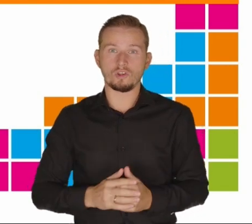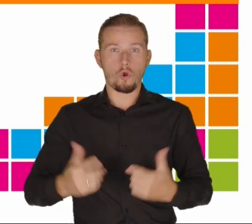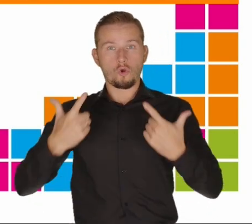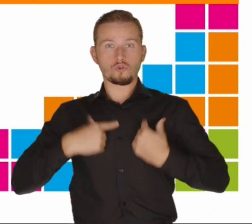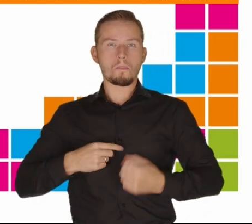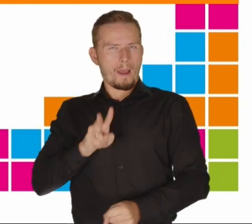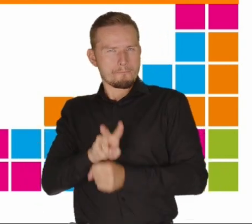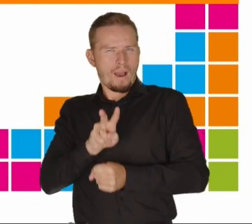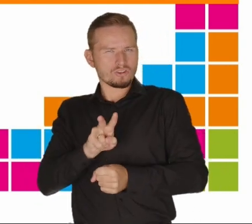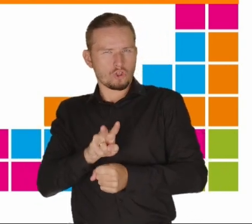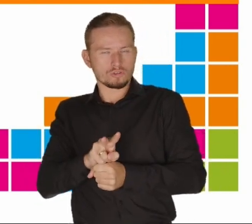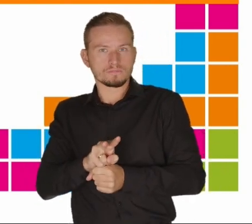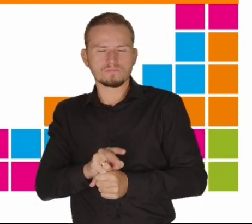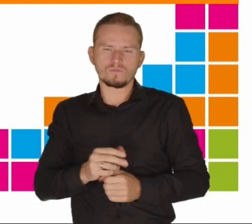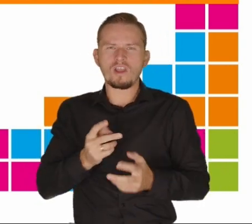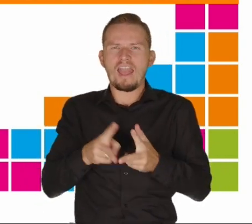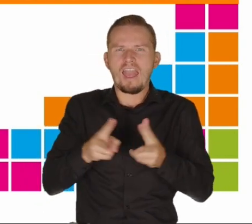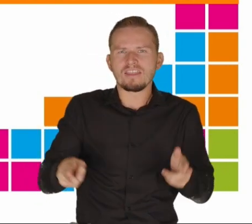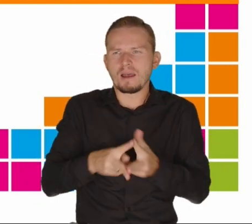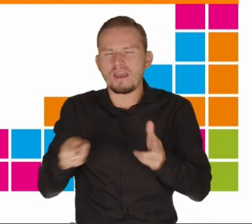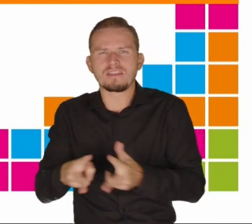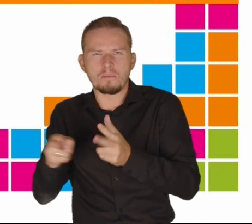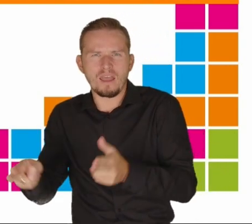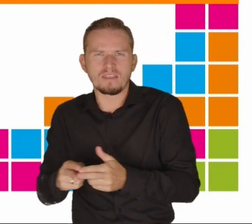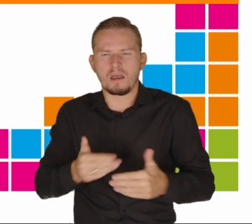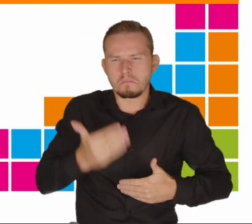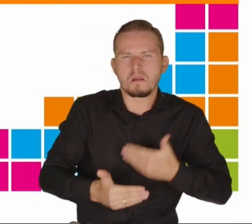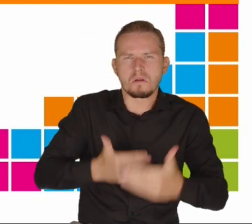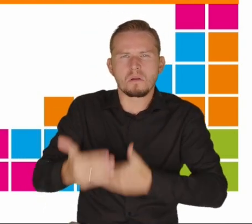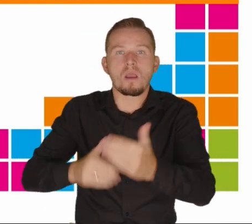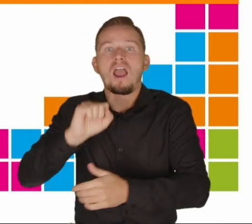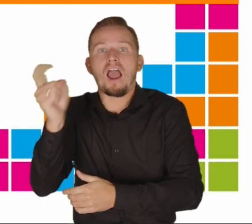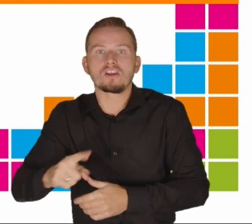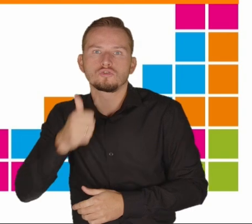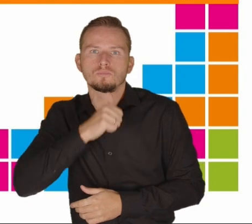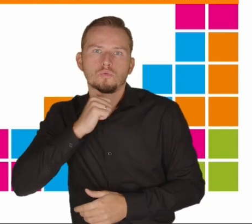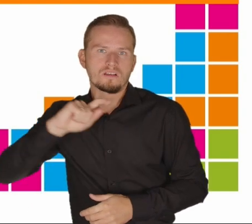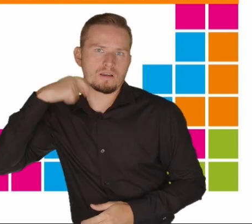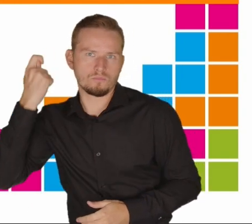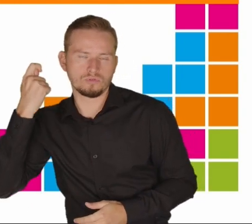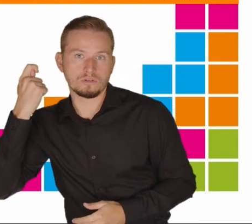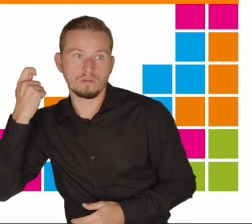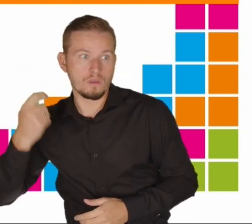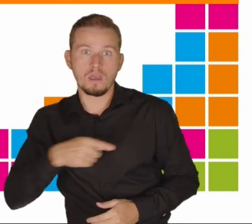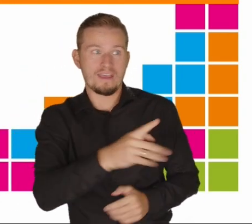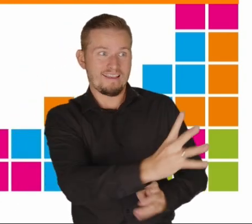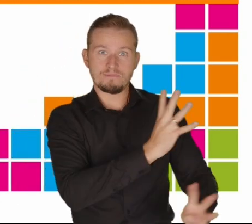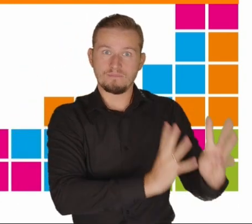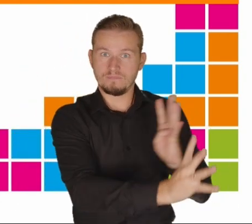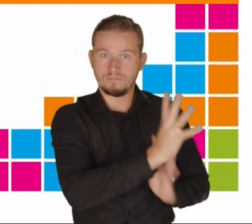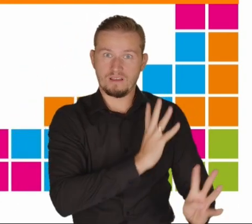się przez różne etapy aż do próby samobójczej. Natomiast myśmy potem spotykali się z pacjentami, którzy mieli ten challenge,